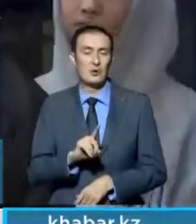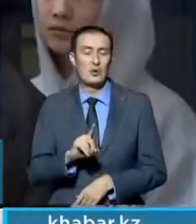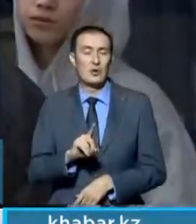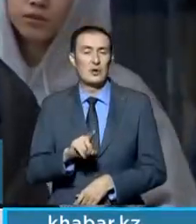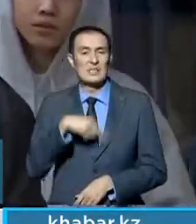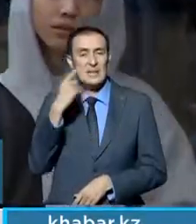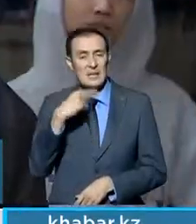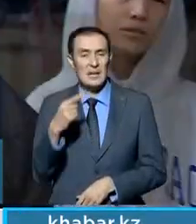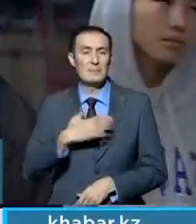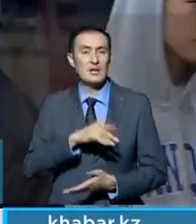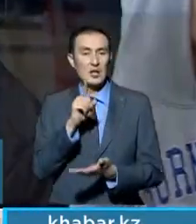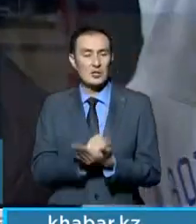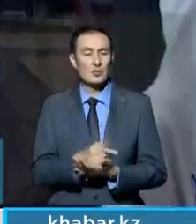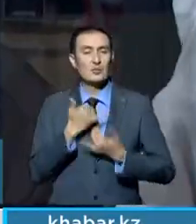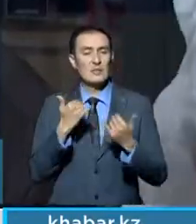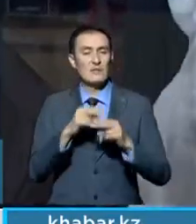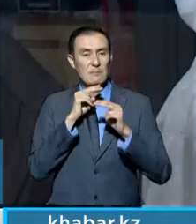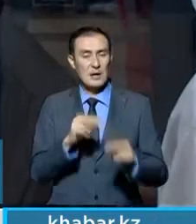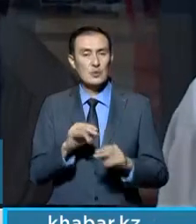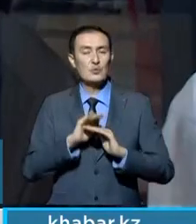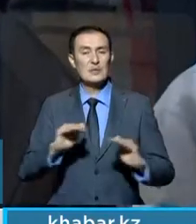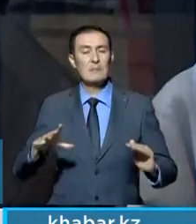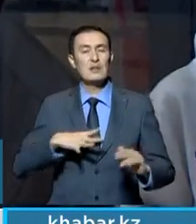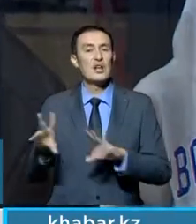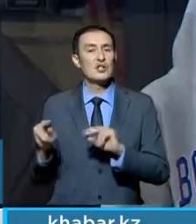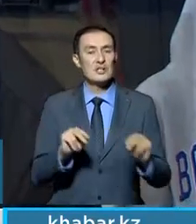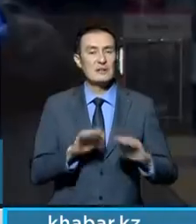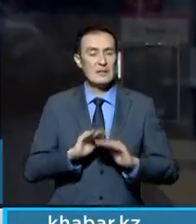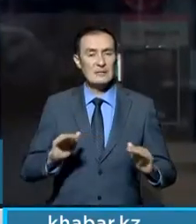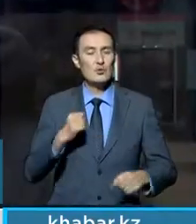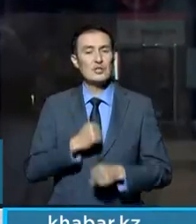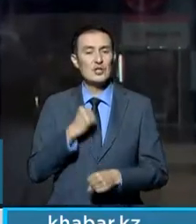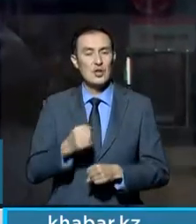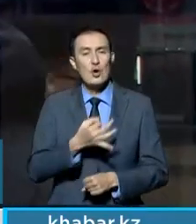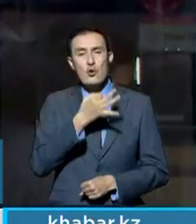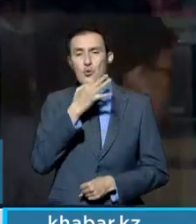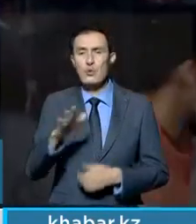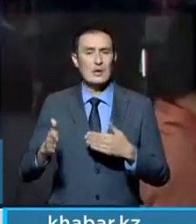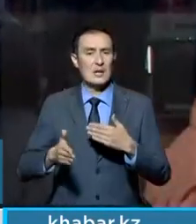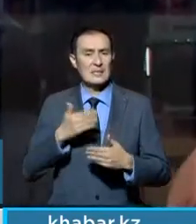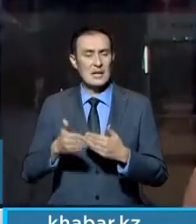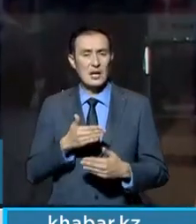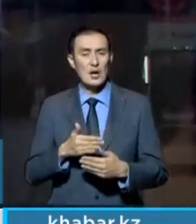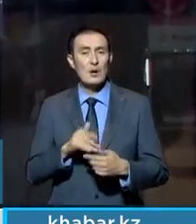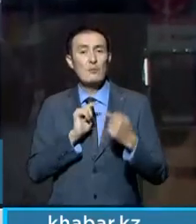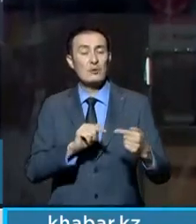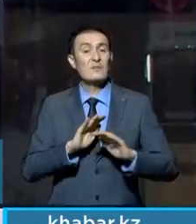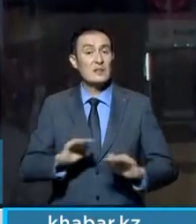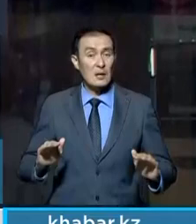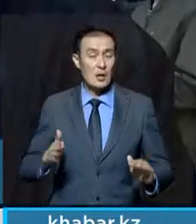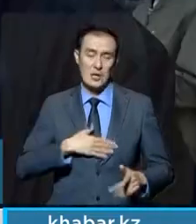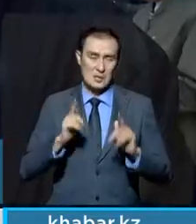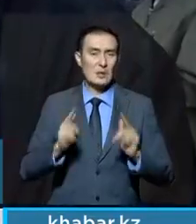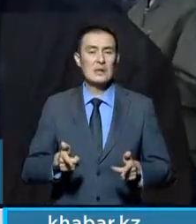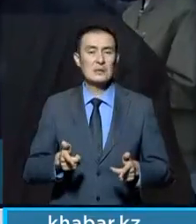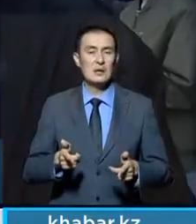именно мы должны сделать упор, чтобы у детей было счастливое детство и ужесточить любые наказания касательно детей. Я